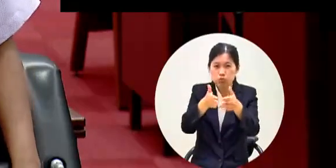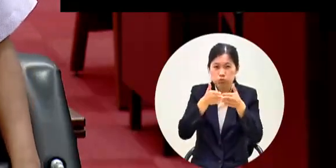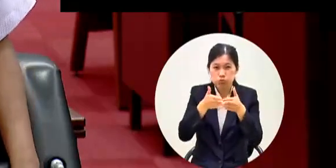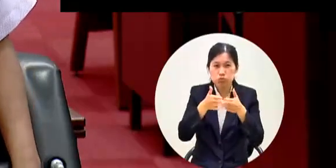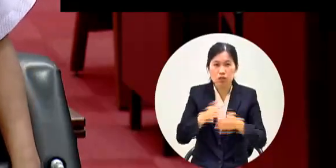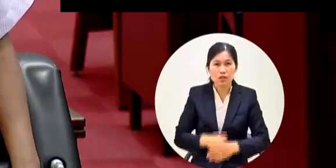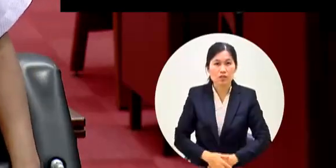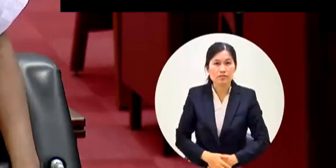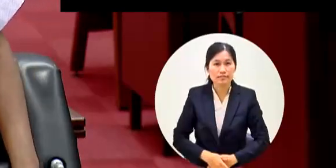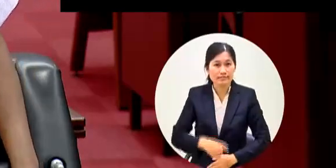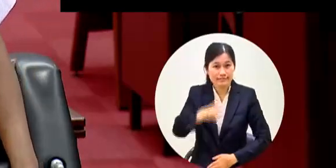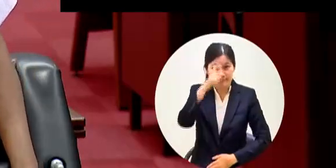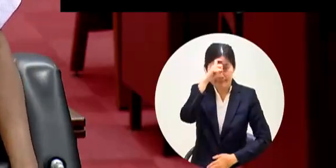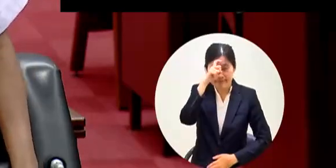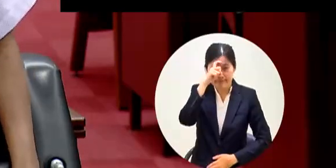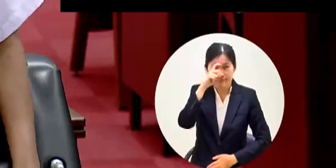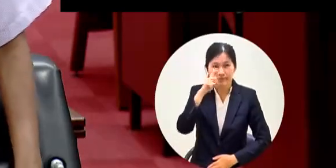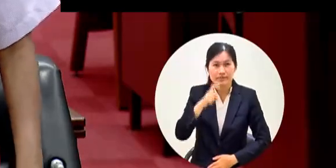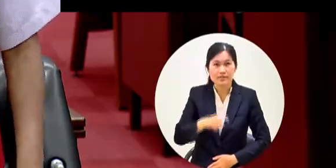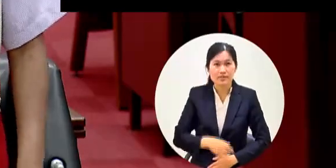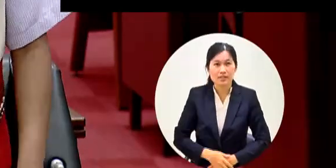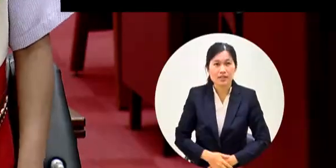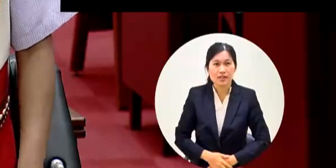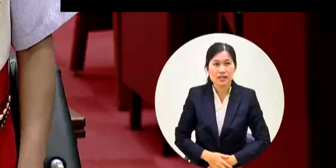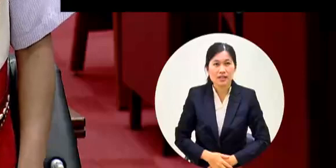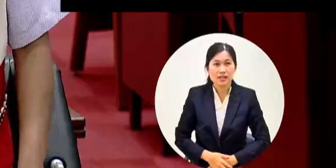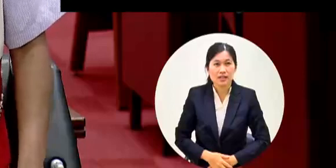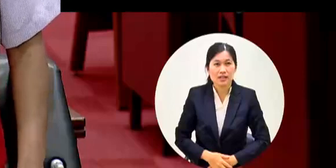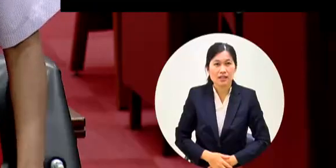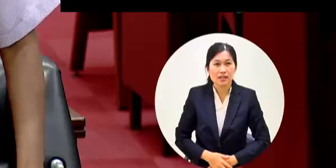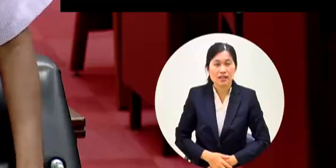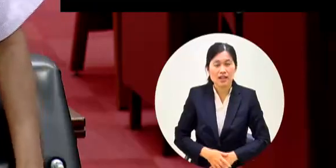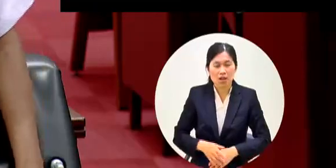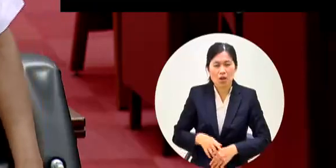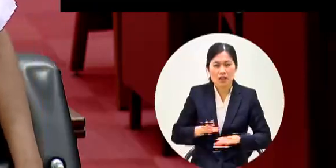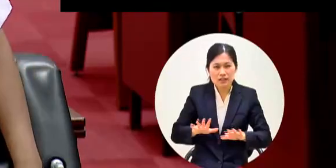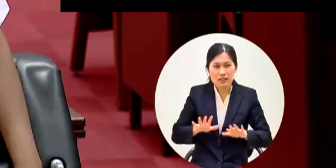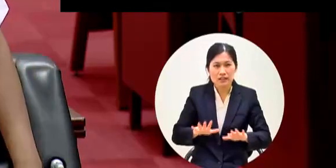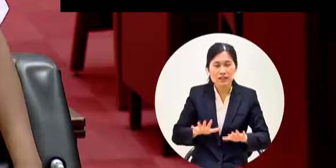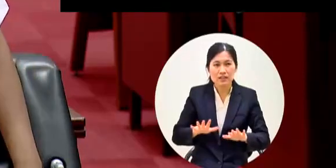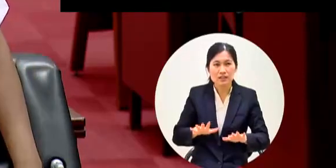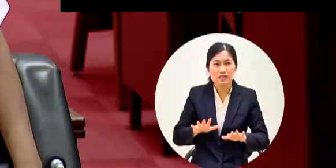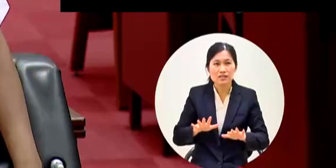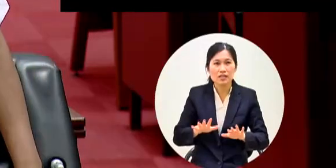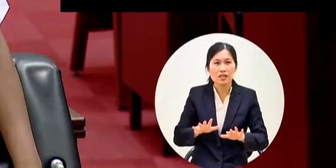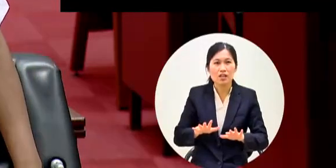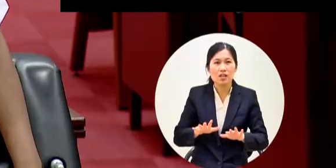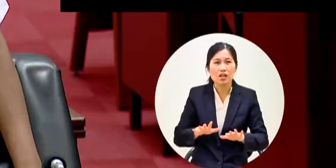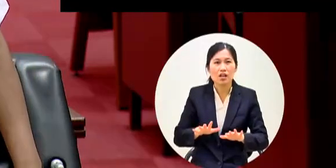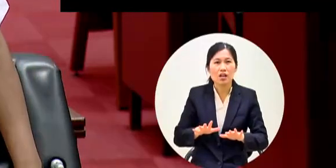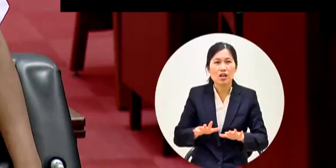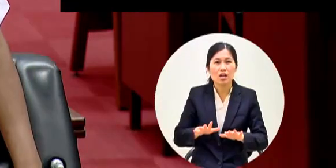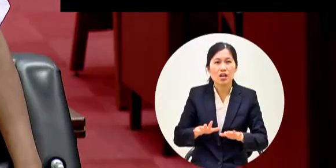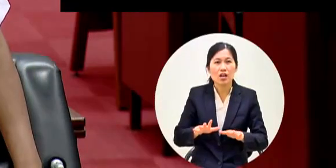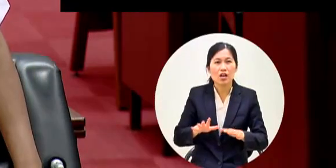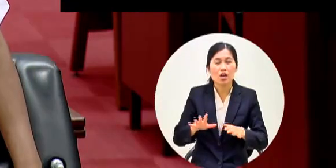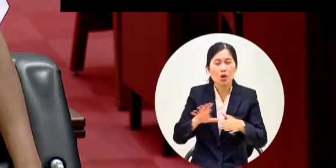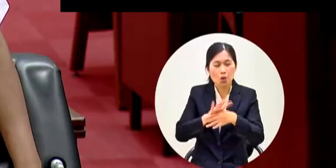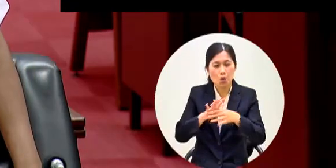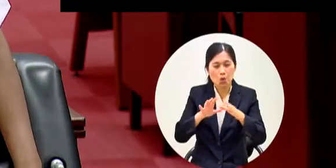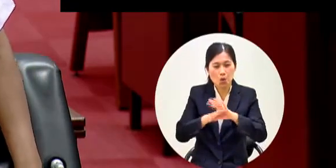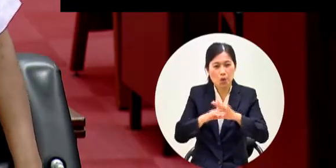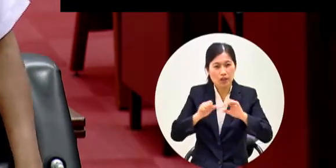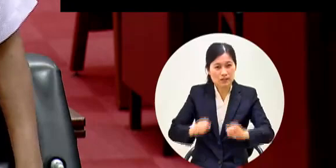园啊完成我们啊市长的愿望。后花园就是讲